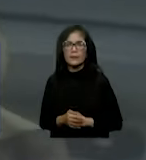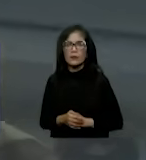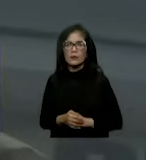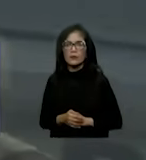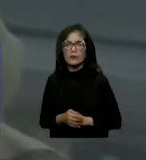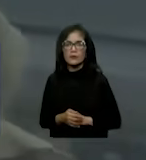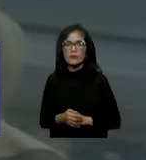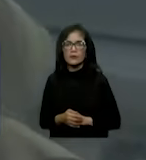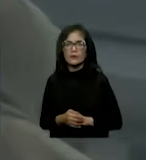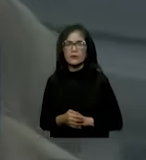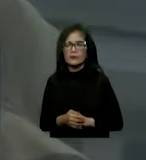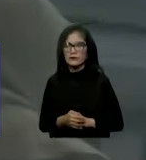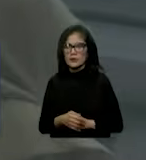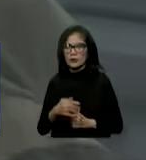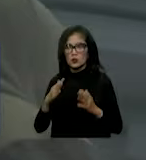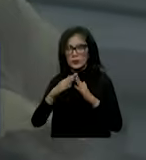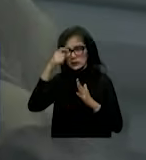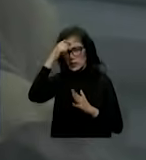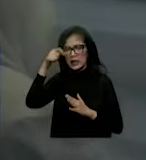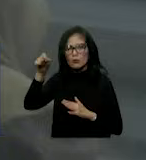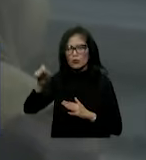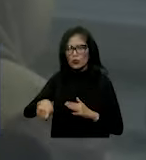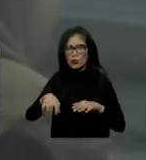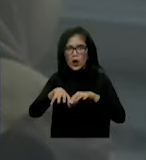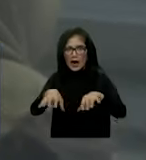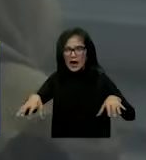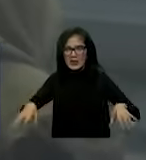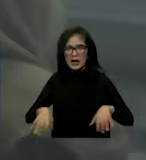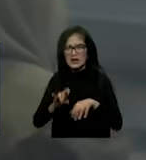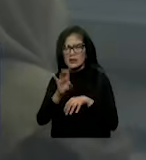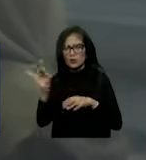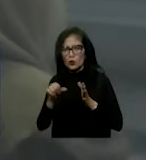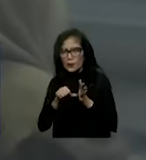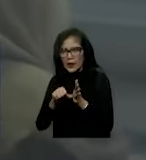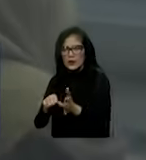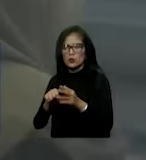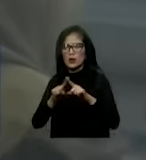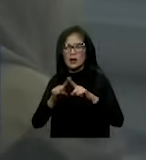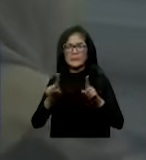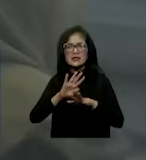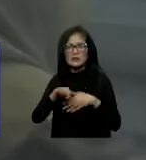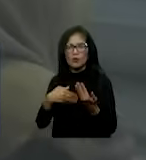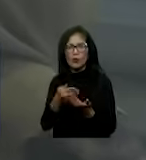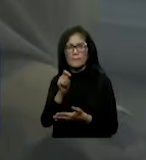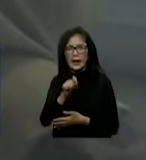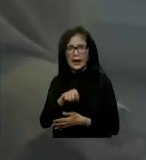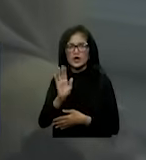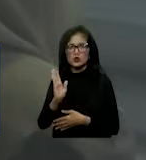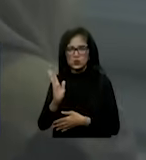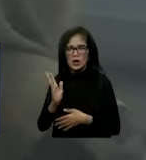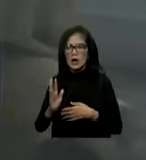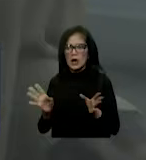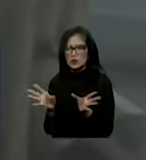yang tersedia itu terpakai semua. Alat bantunya berapa sih, Bu? Memang terbatas ya di rumah sakit sini? Terbatas. Ada berapa banyak,